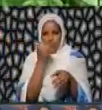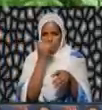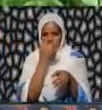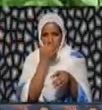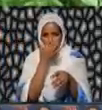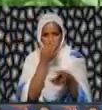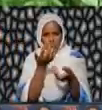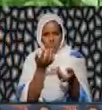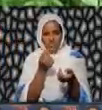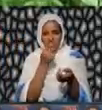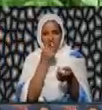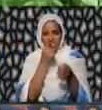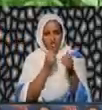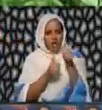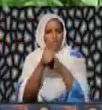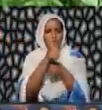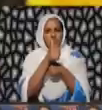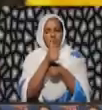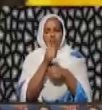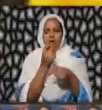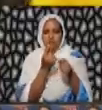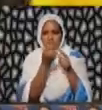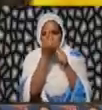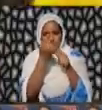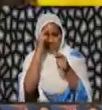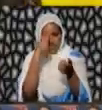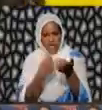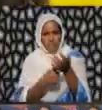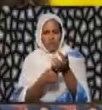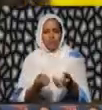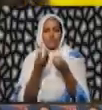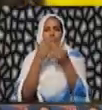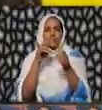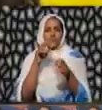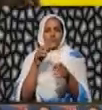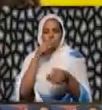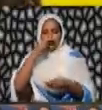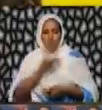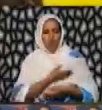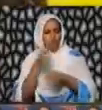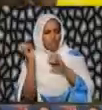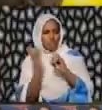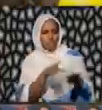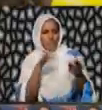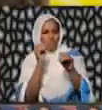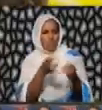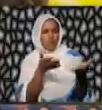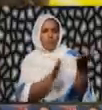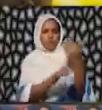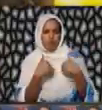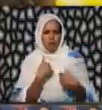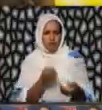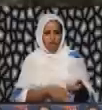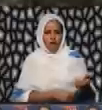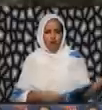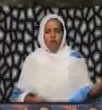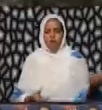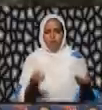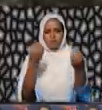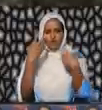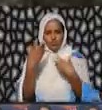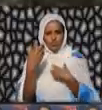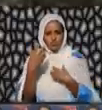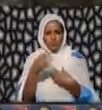የላይኛው ጥርሳቸው ቀደም ብሎ ስለበቀለ ብቻ በርካታ ህጻናት ተጥለው ባጭር ቀርተዋል።